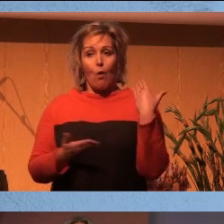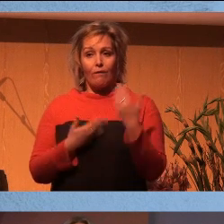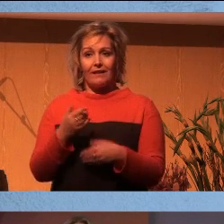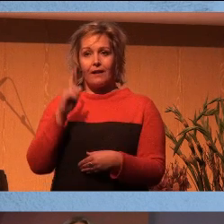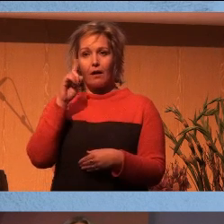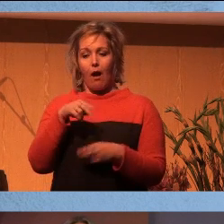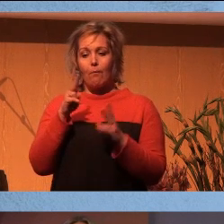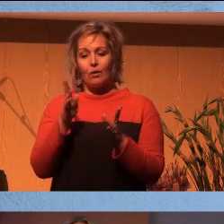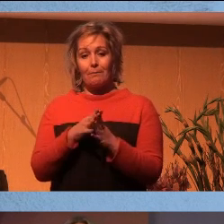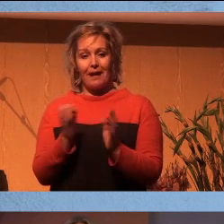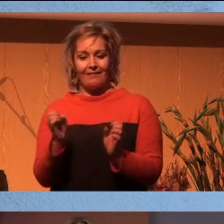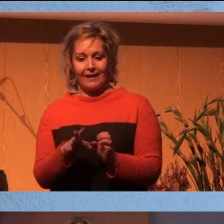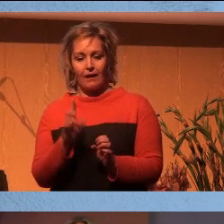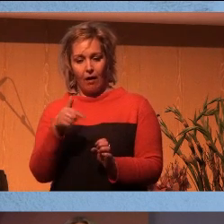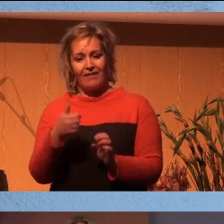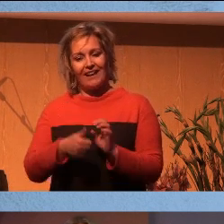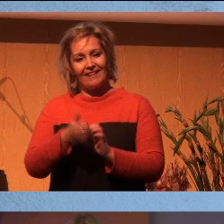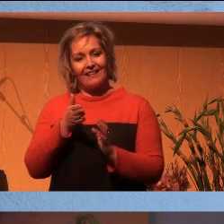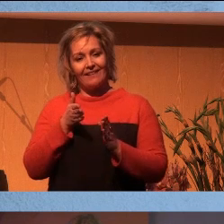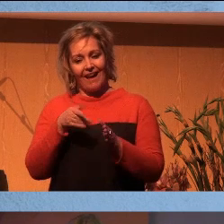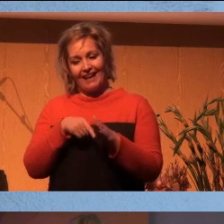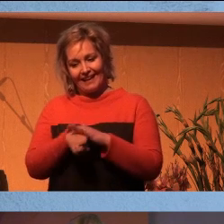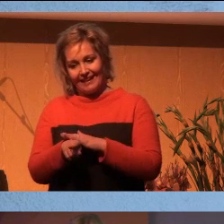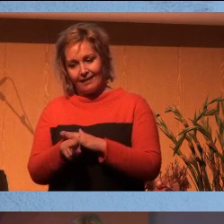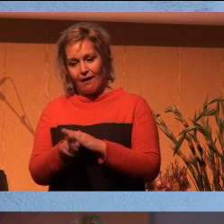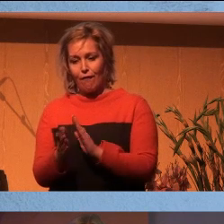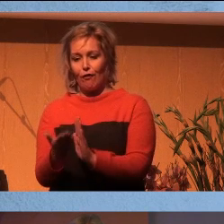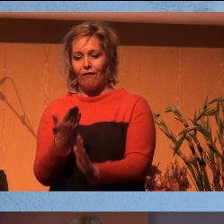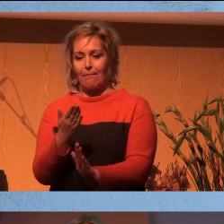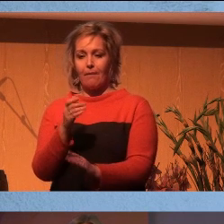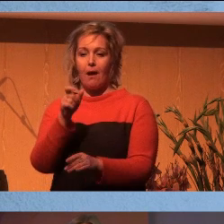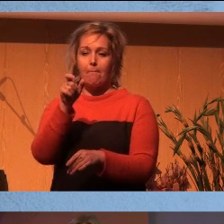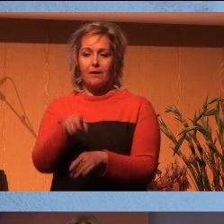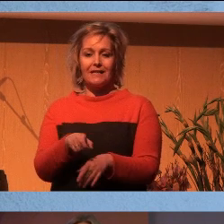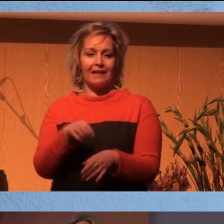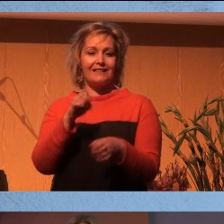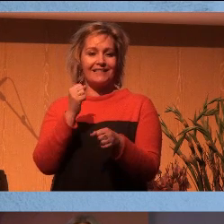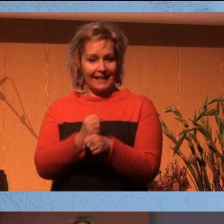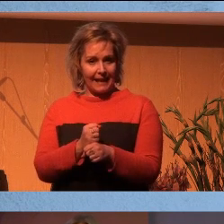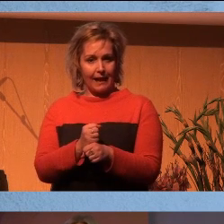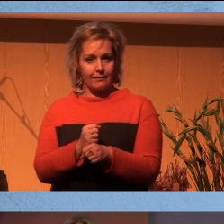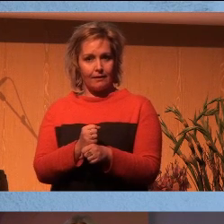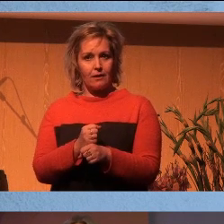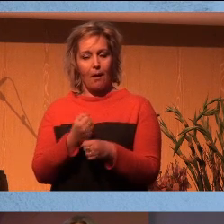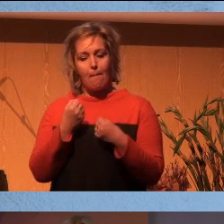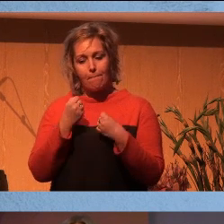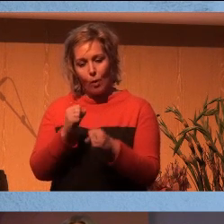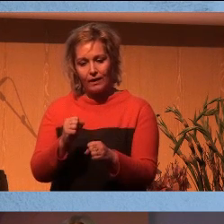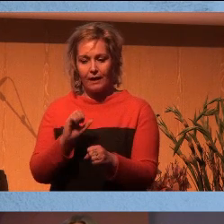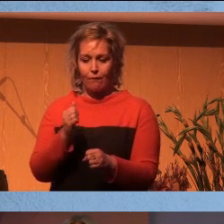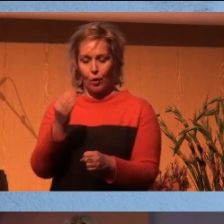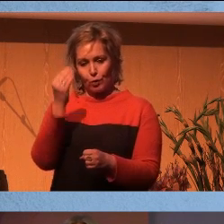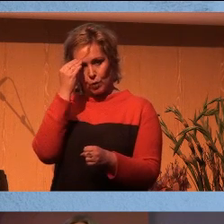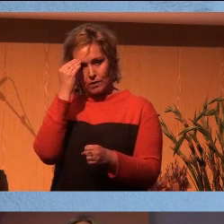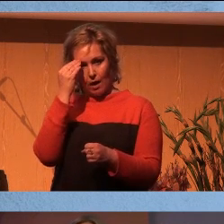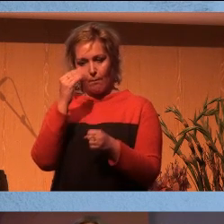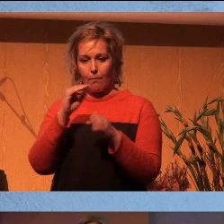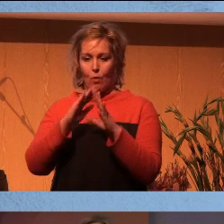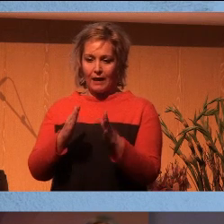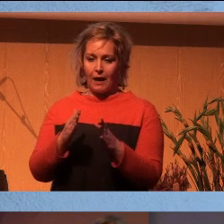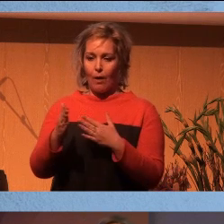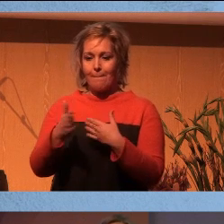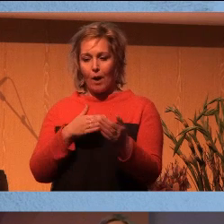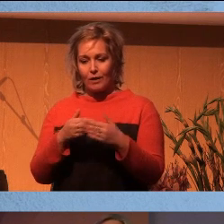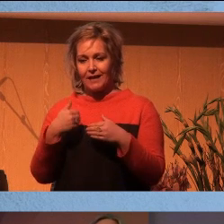kan brukermedvirkning også være en viktig vei inn for å fremme pasientsikkerhet og faktisk være en pådriver for kunnskapsbasert praksis ved at